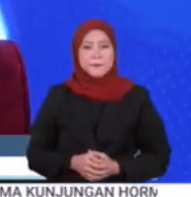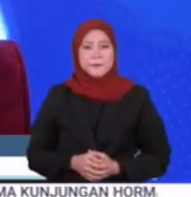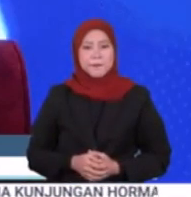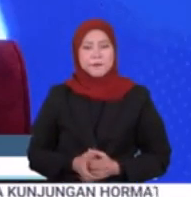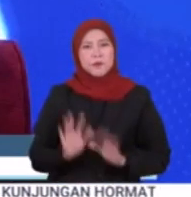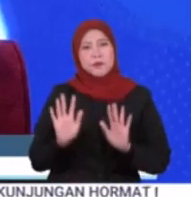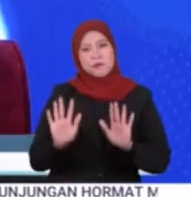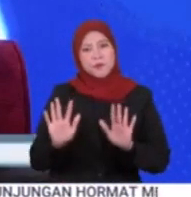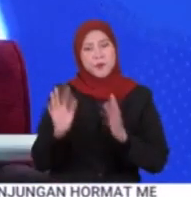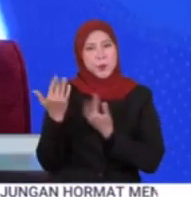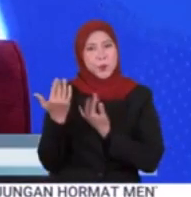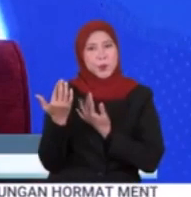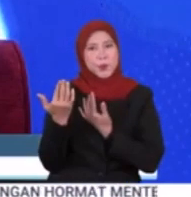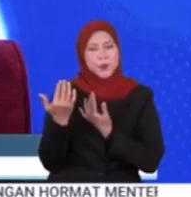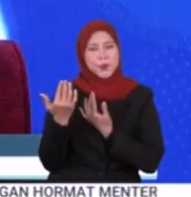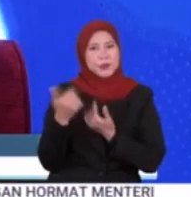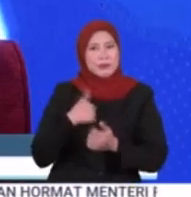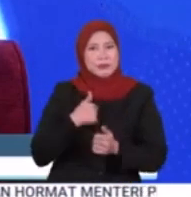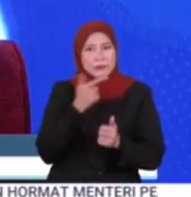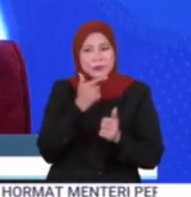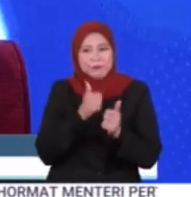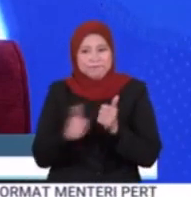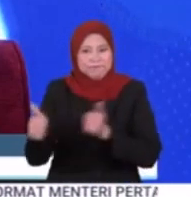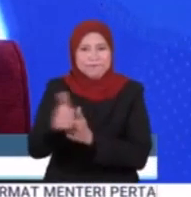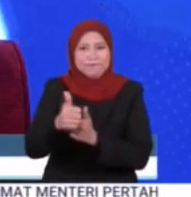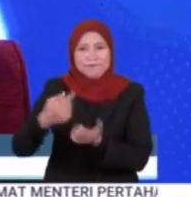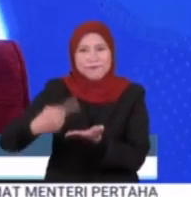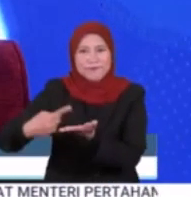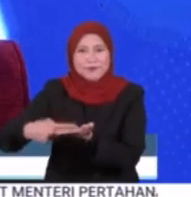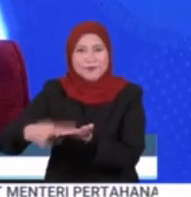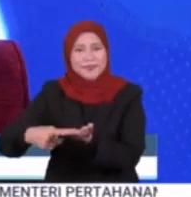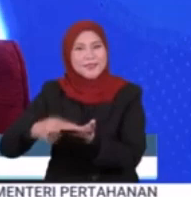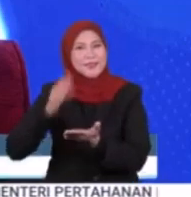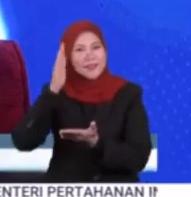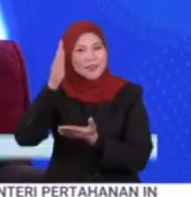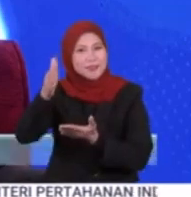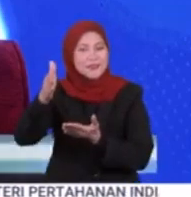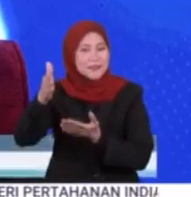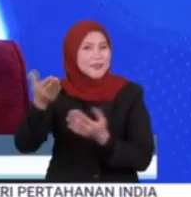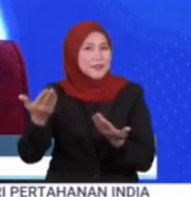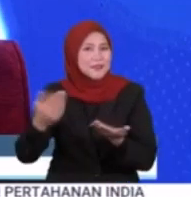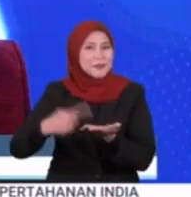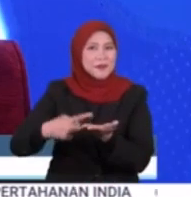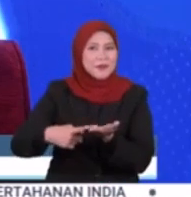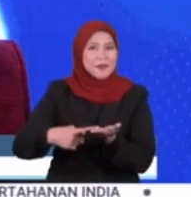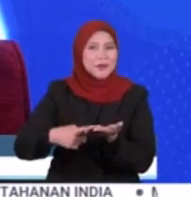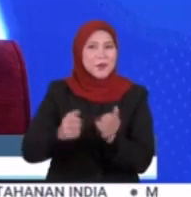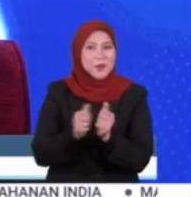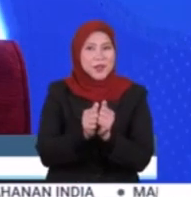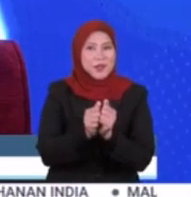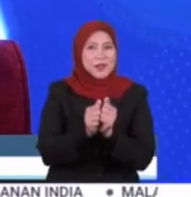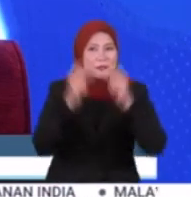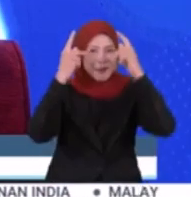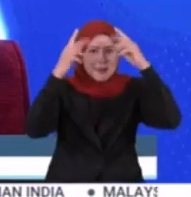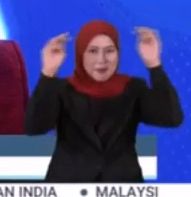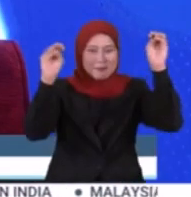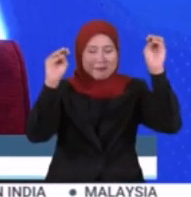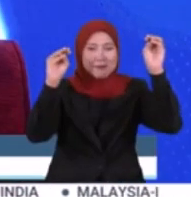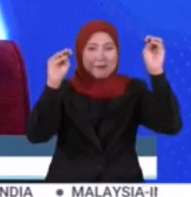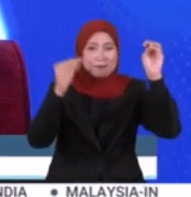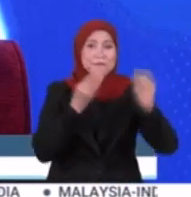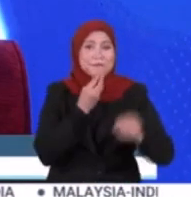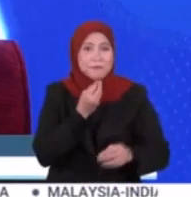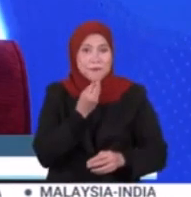Kita tunggu dulu. Saya pun tak nak mendahului perbincangan yang akan diadakan di antara Yang Berhormat Perdana Menteri Elon Musk.